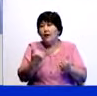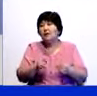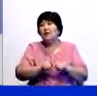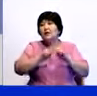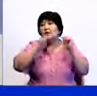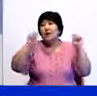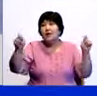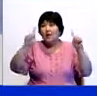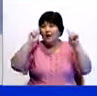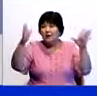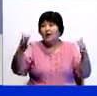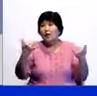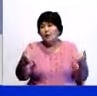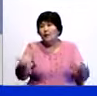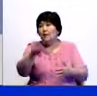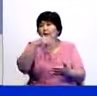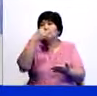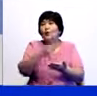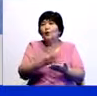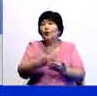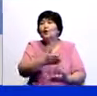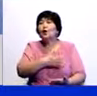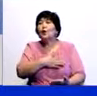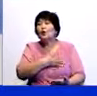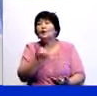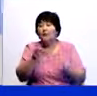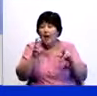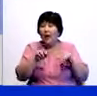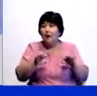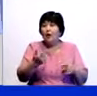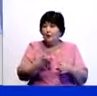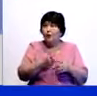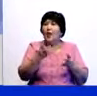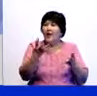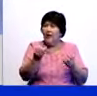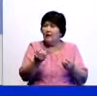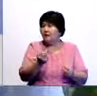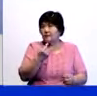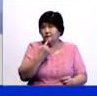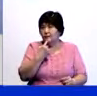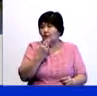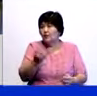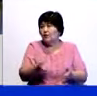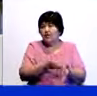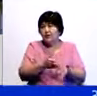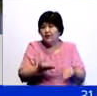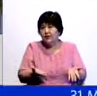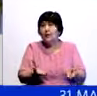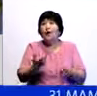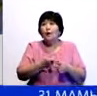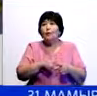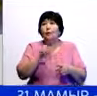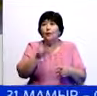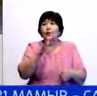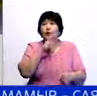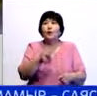шығарып жатырмыз. Біз рухани құндылықтарымызды қайтадан неке қарап жатырмыз. Бірақ бұл да әлі де неке. Бұл жеткіліксіз. Яғни бұл